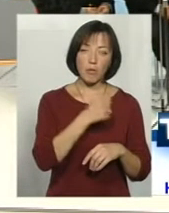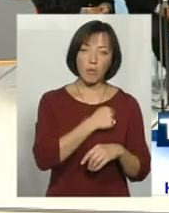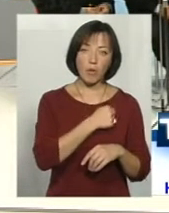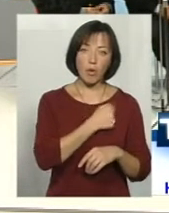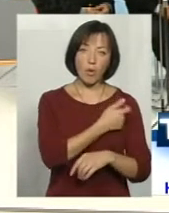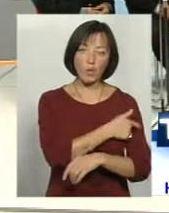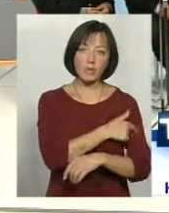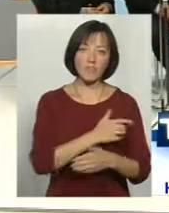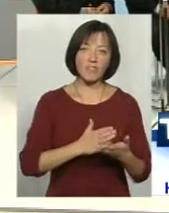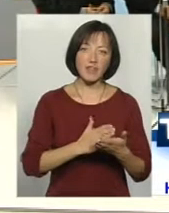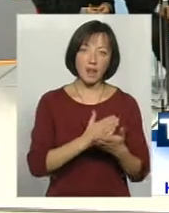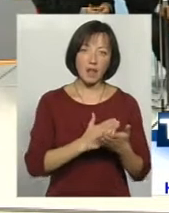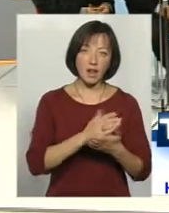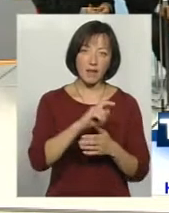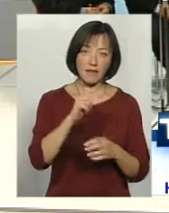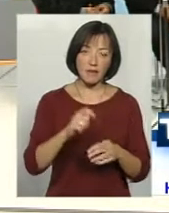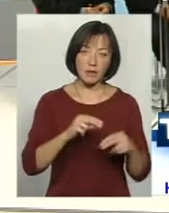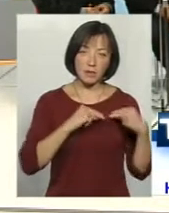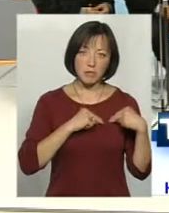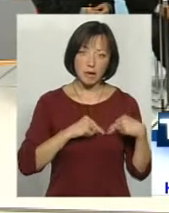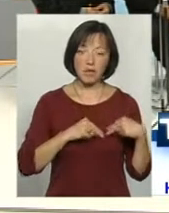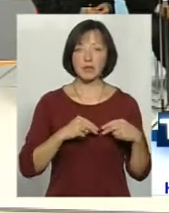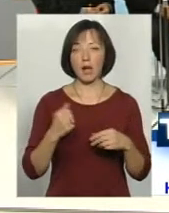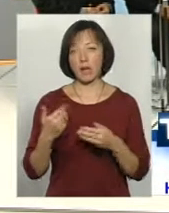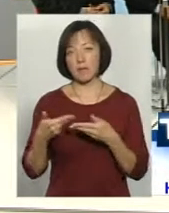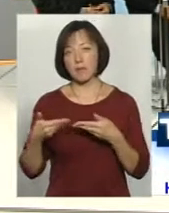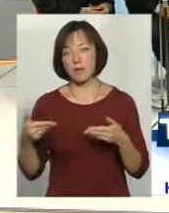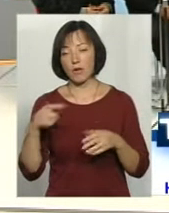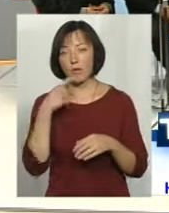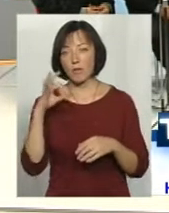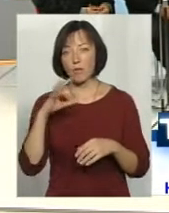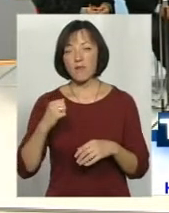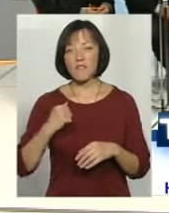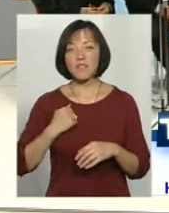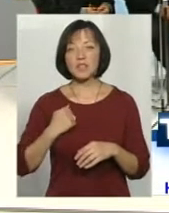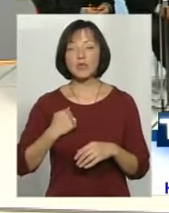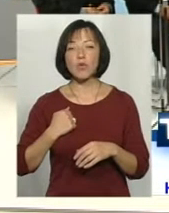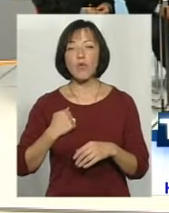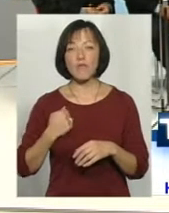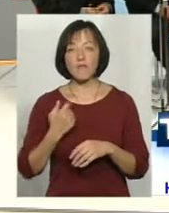госпіталь ветеранів війни і праці, а ми кажемо про військовий